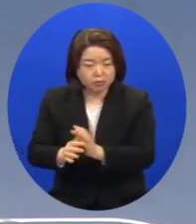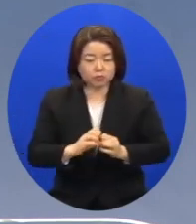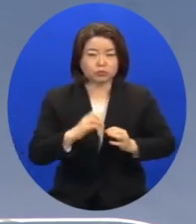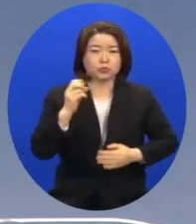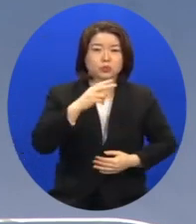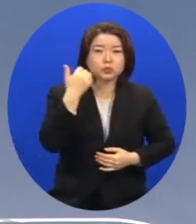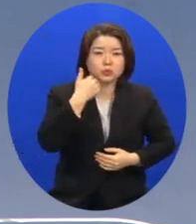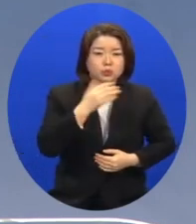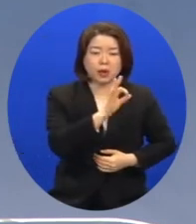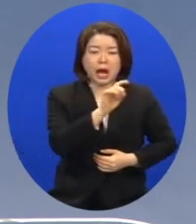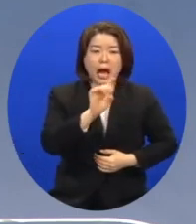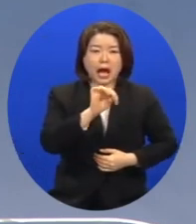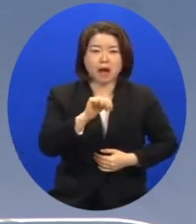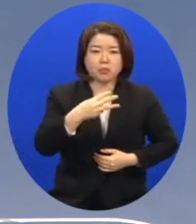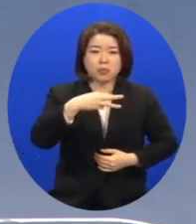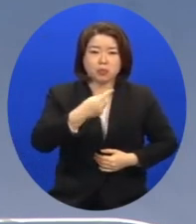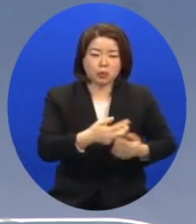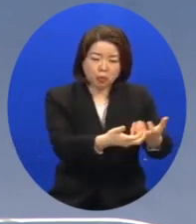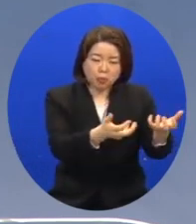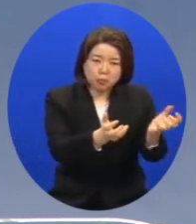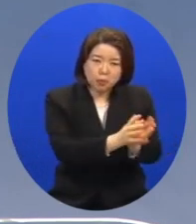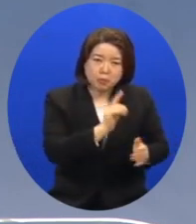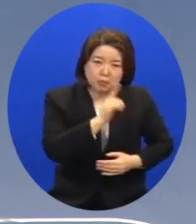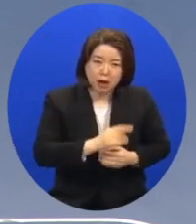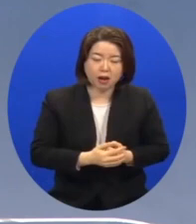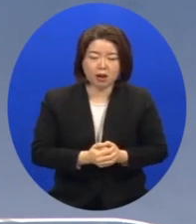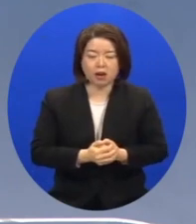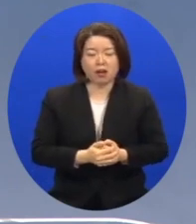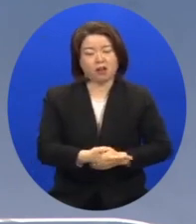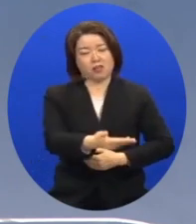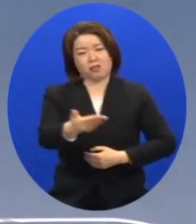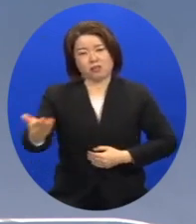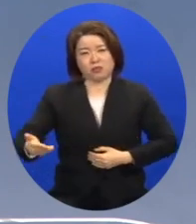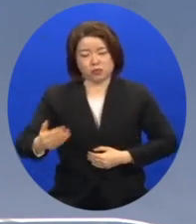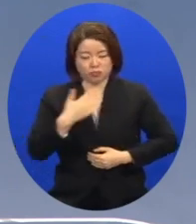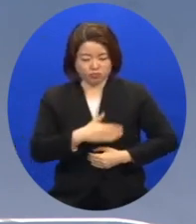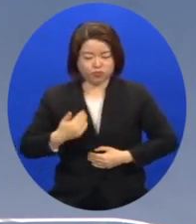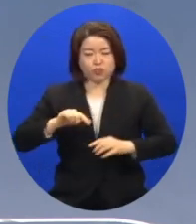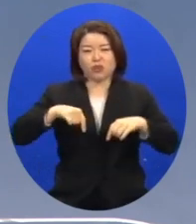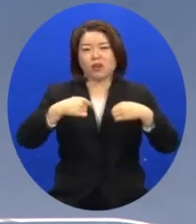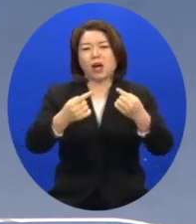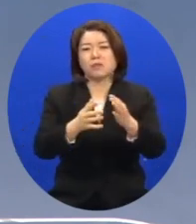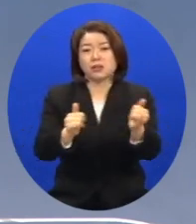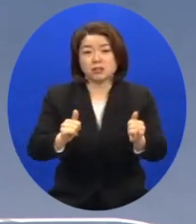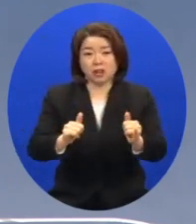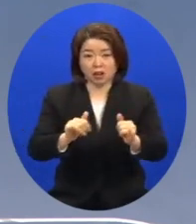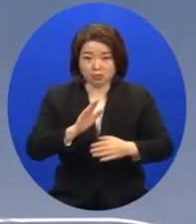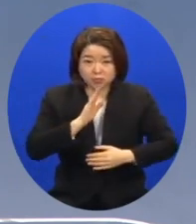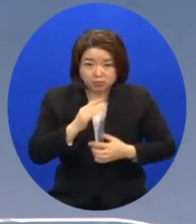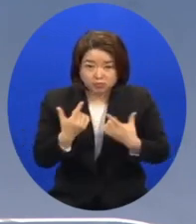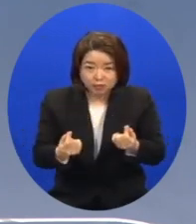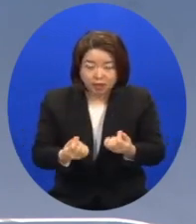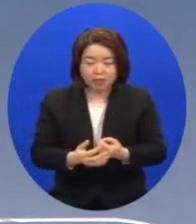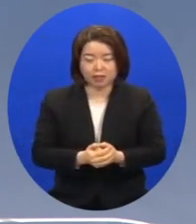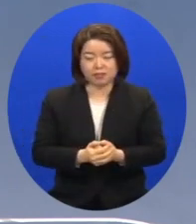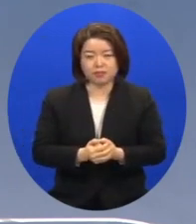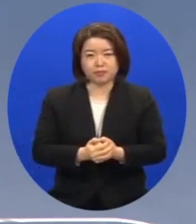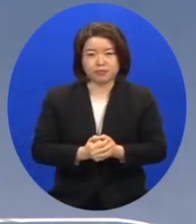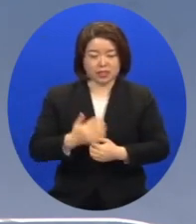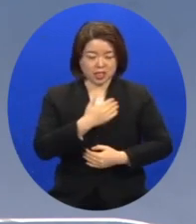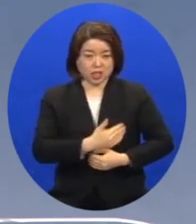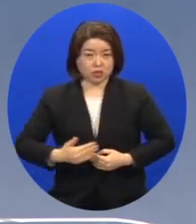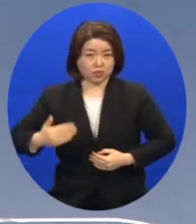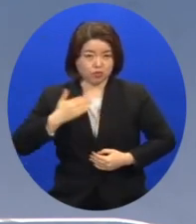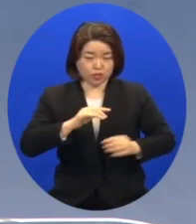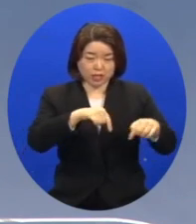아볼로 팬이다 한다니 여러분은 육에 속한 사람이 아니고 무엇이겠습니까 여기 육에 속한 사람을 유진